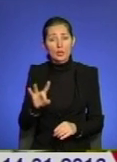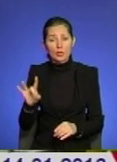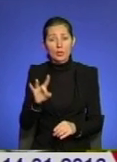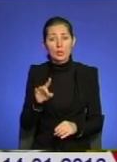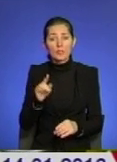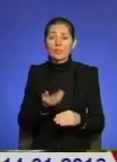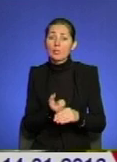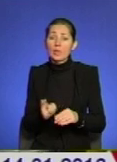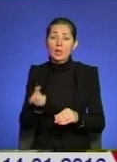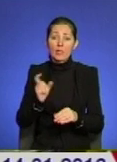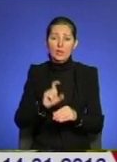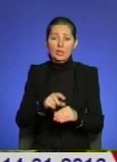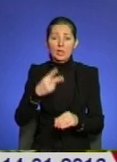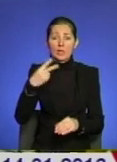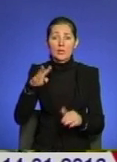вона перевищена на